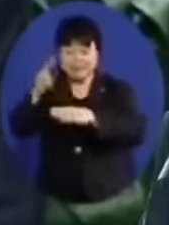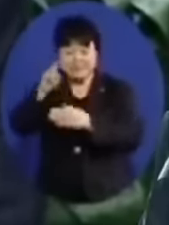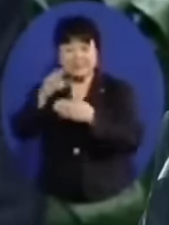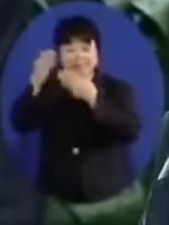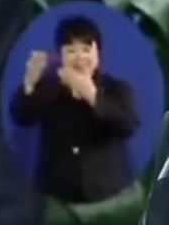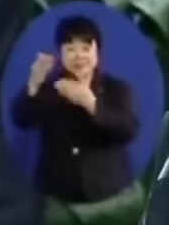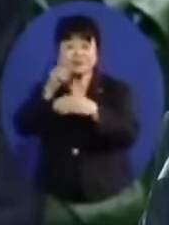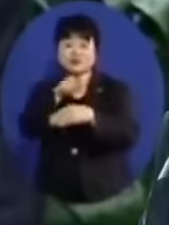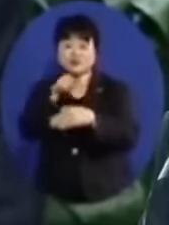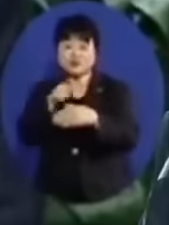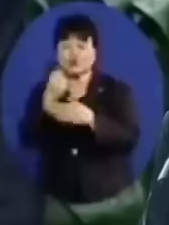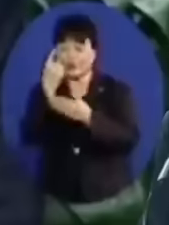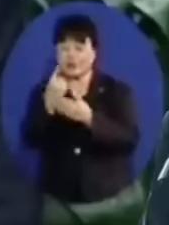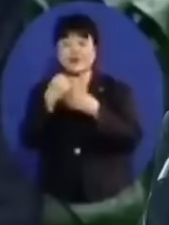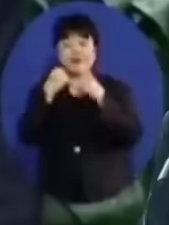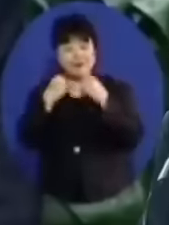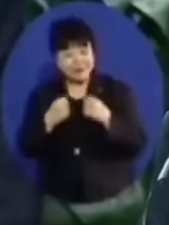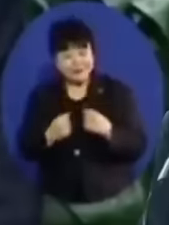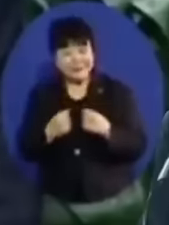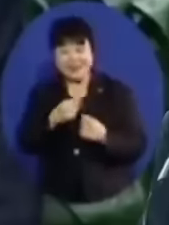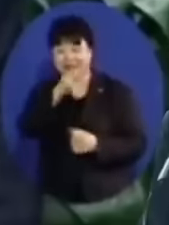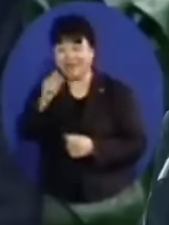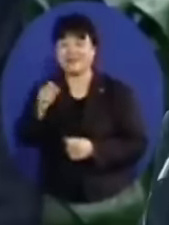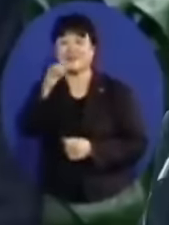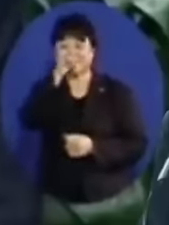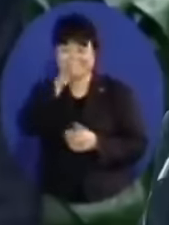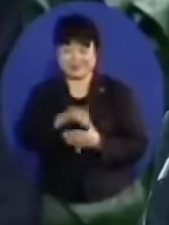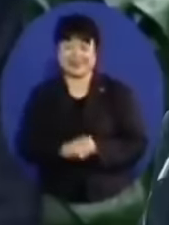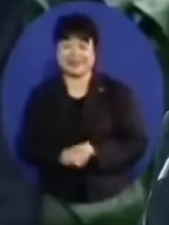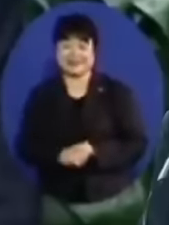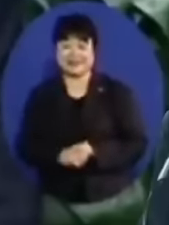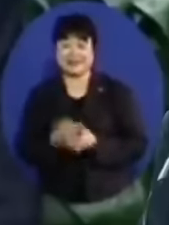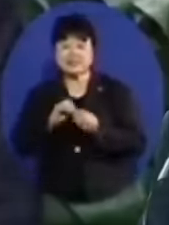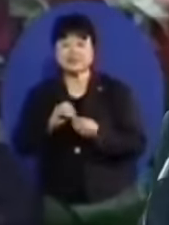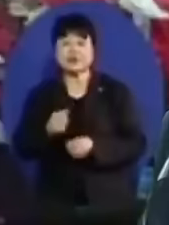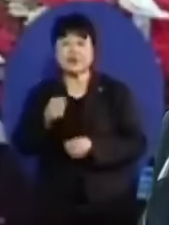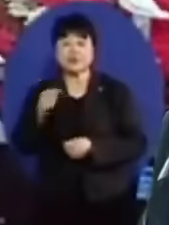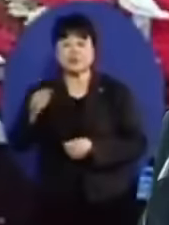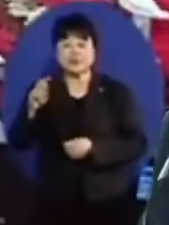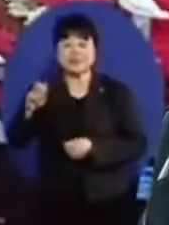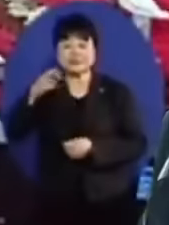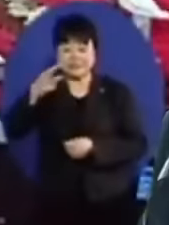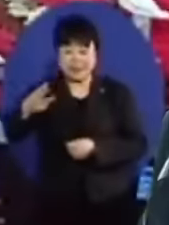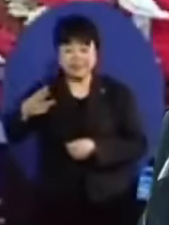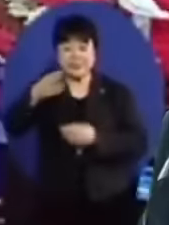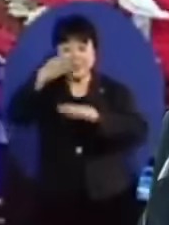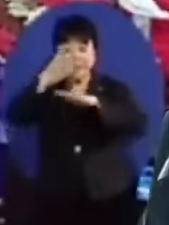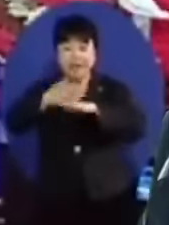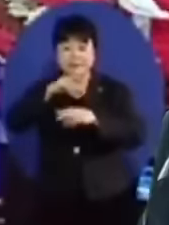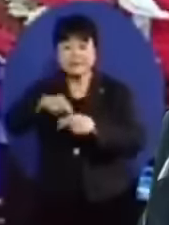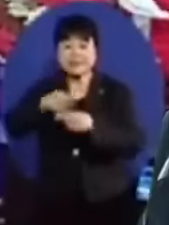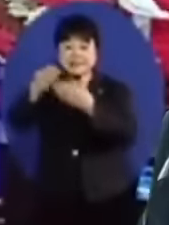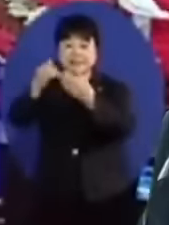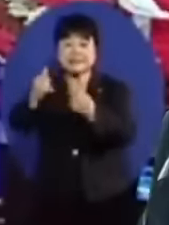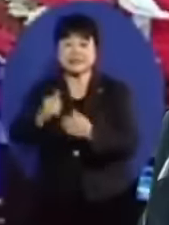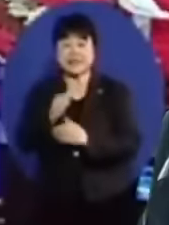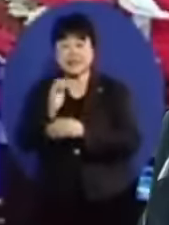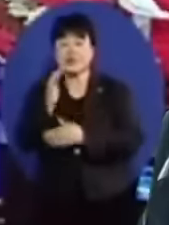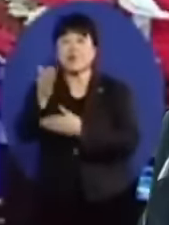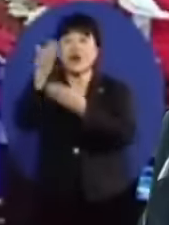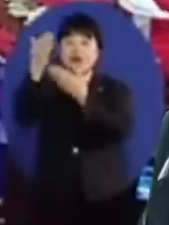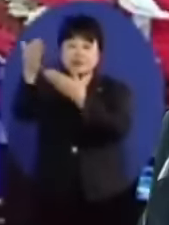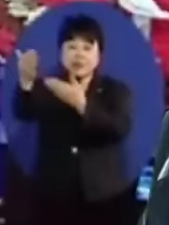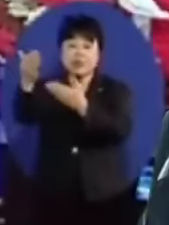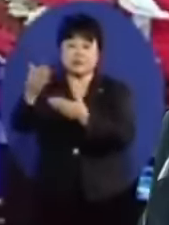찬양 중에 와서 거하신다고 성경은 말씀하고 있는 것입니다. 시편 50편 23절에 감사로 제사를 드리는 자가 나를 영화롭게